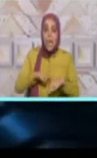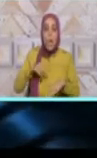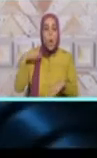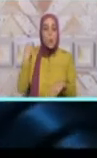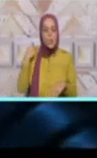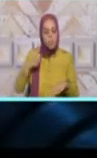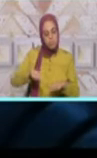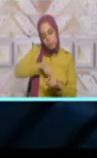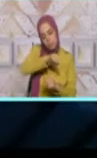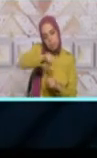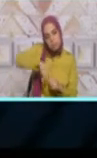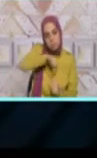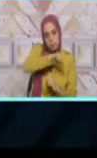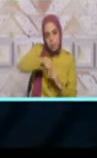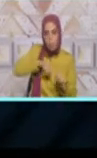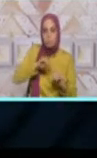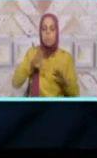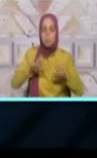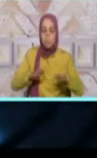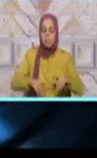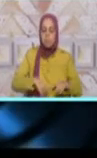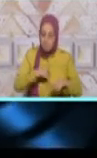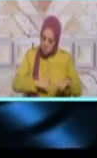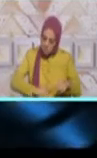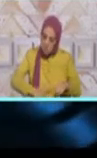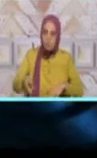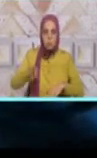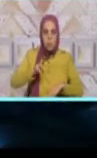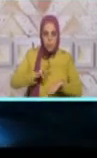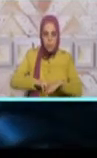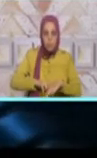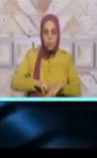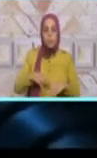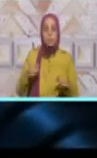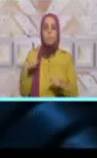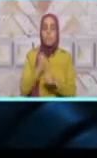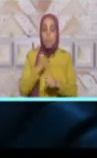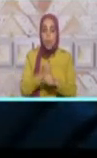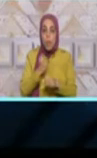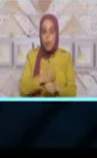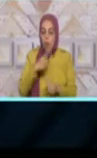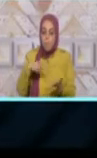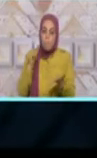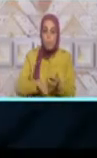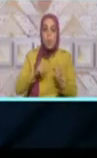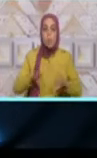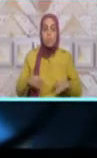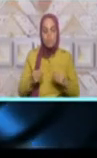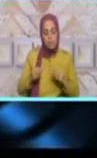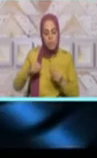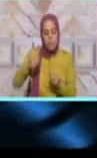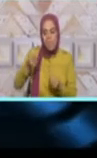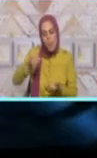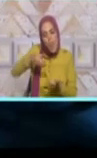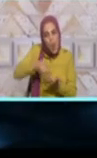لوزارة التموين بضرورة الاستمرار في العمل بقرار حظر تصدير أرز